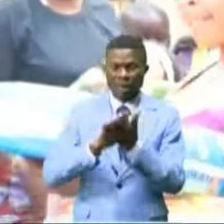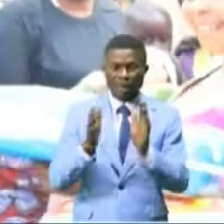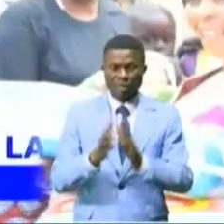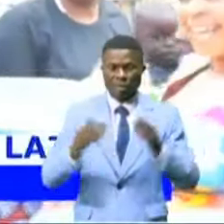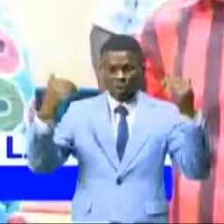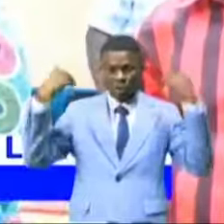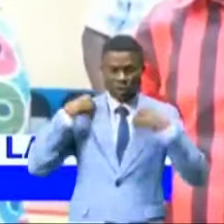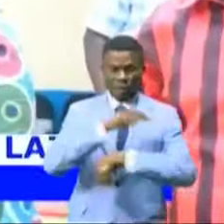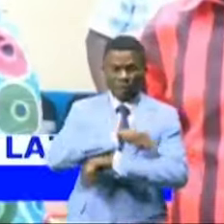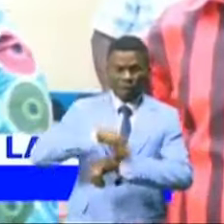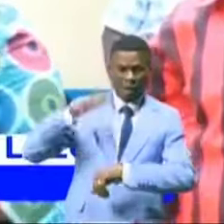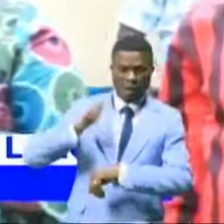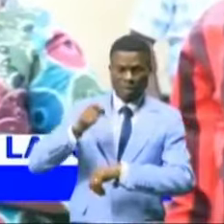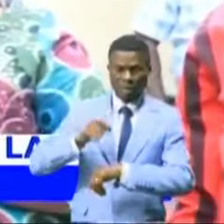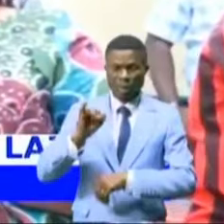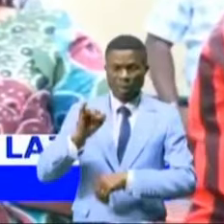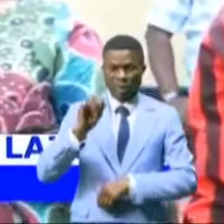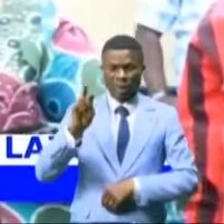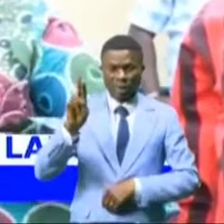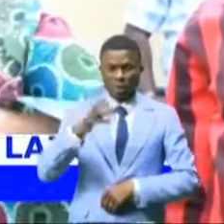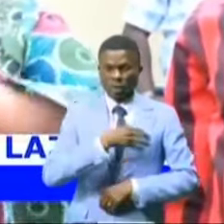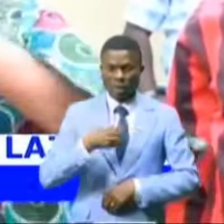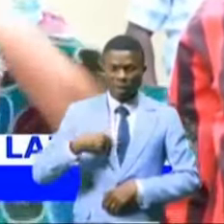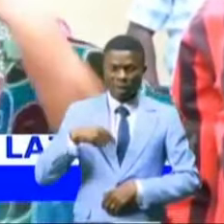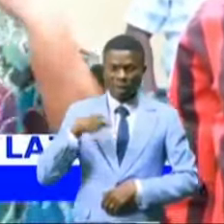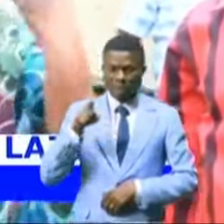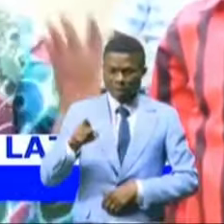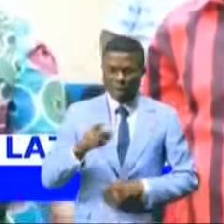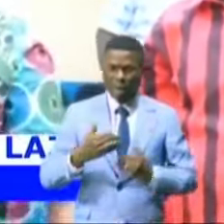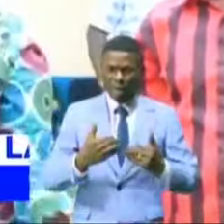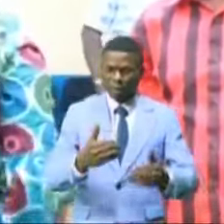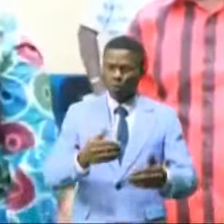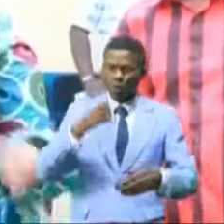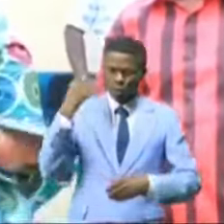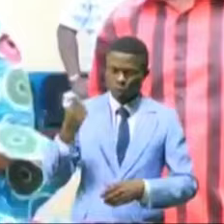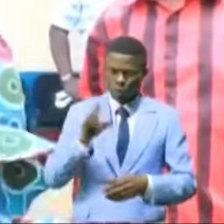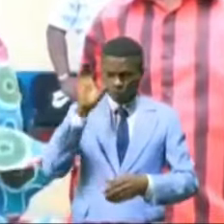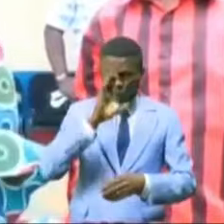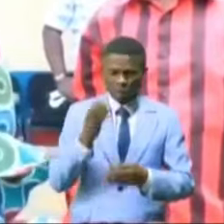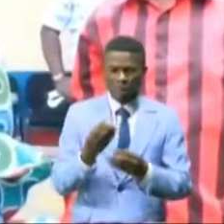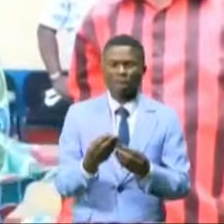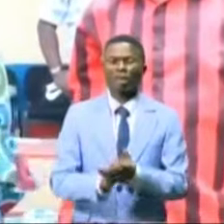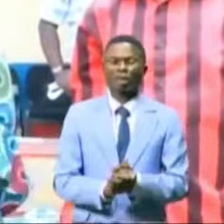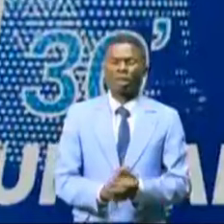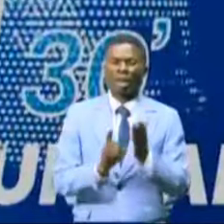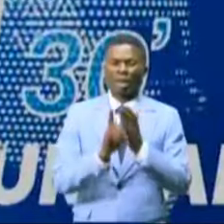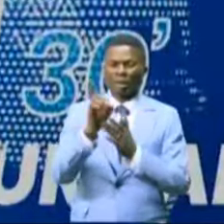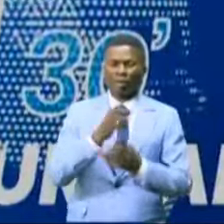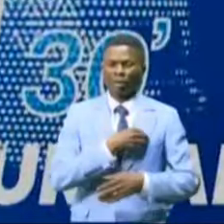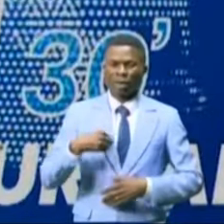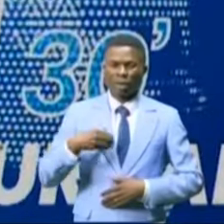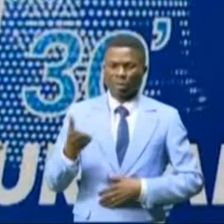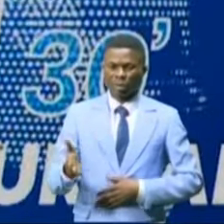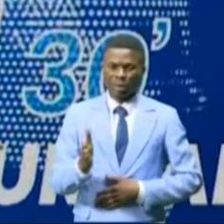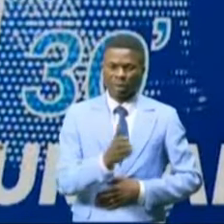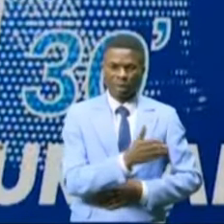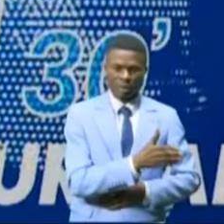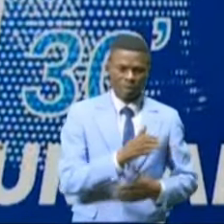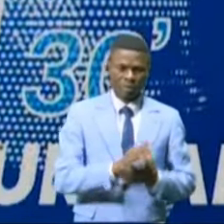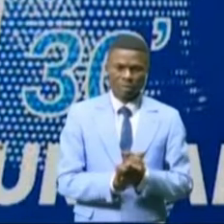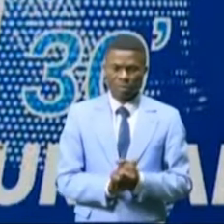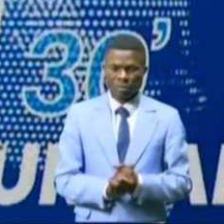général de l'Ituri, Madame Edoxie Massouama s'était fixée entre autres comme objectif la promotion de la femme. Et